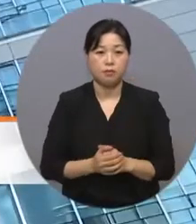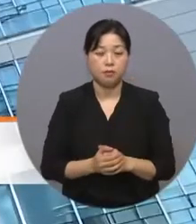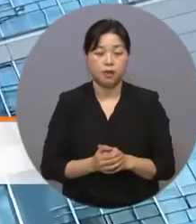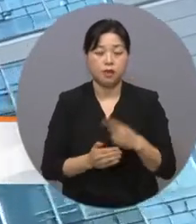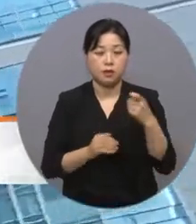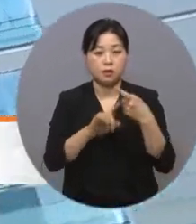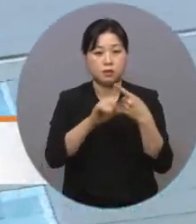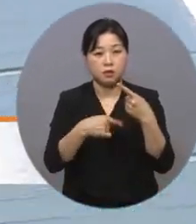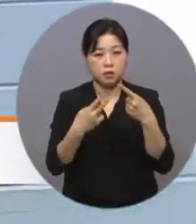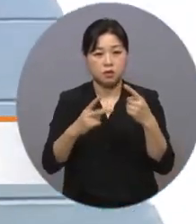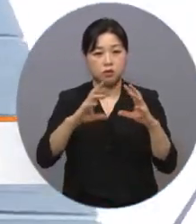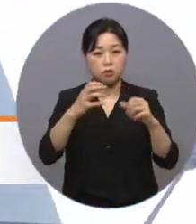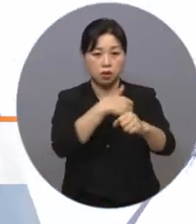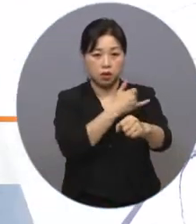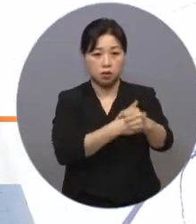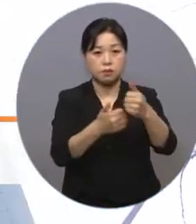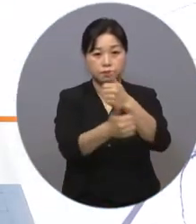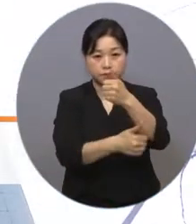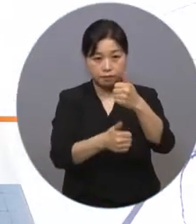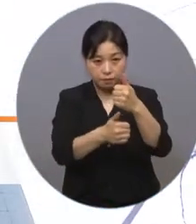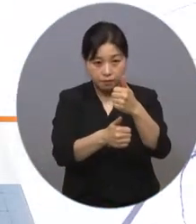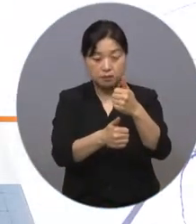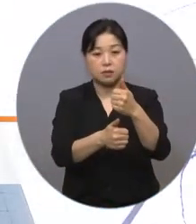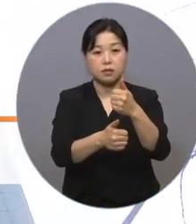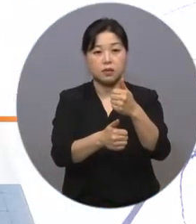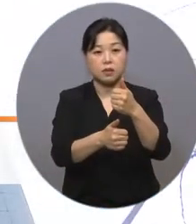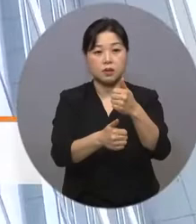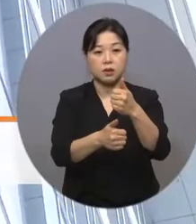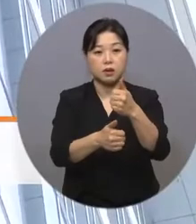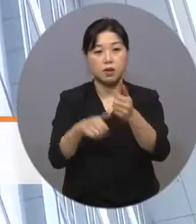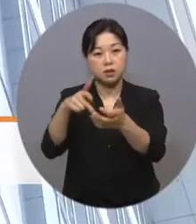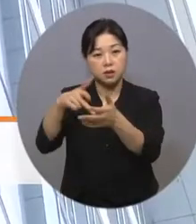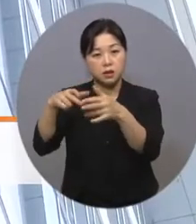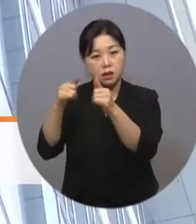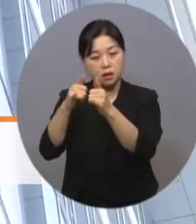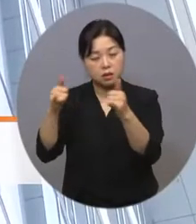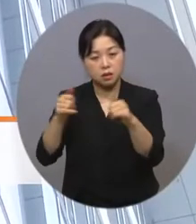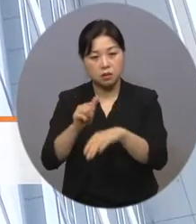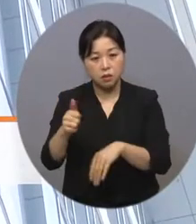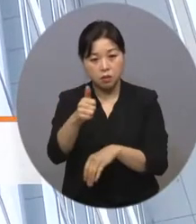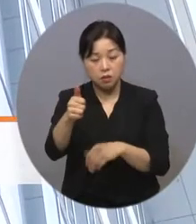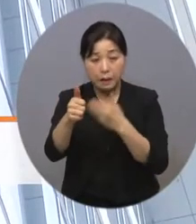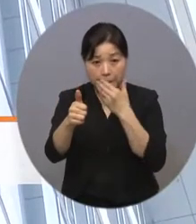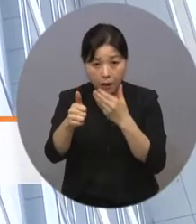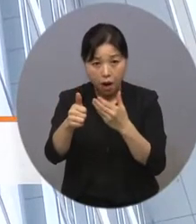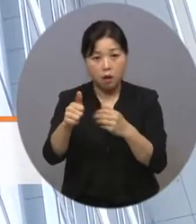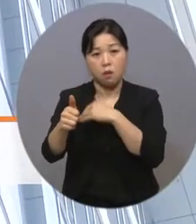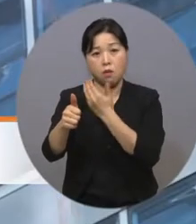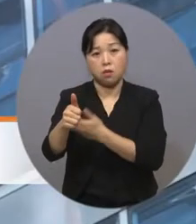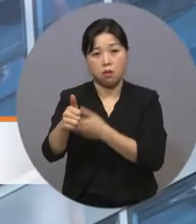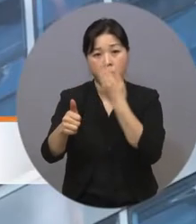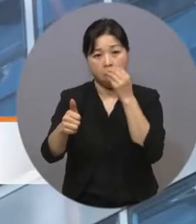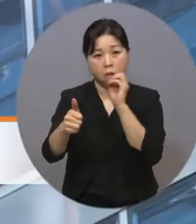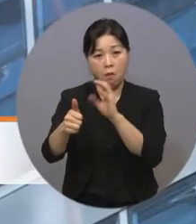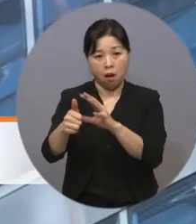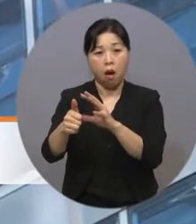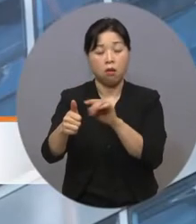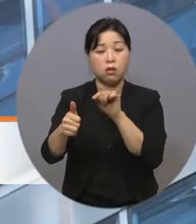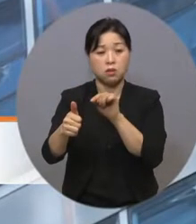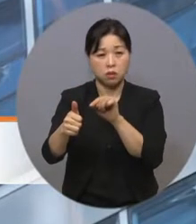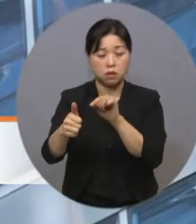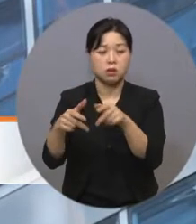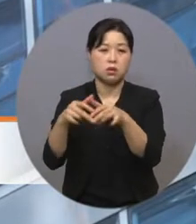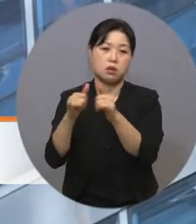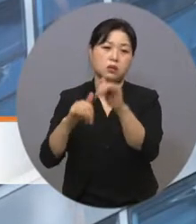2일 국가인권위원회는 지체장애인의 이동할 권리를 원천적으로 배제한 것은 장애인에 대한 차별행위라고